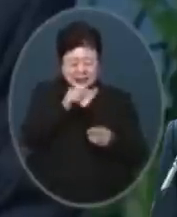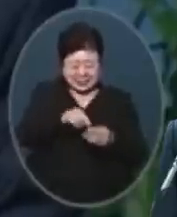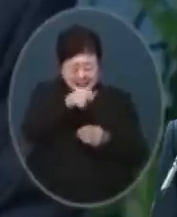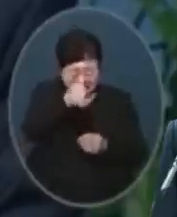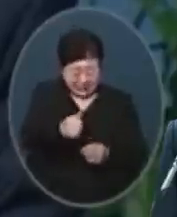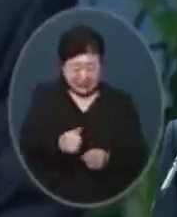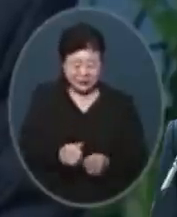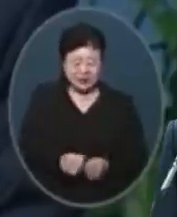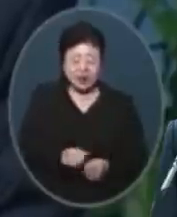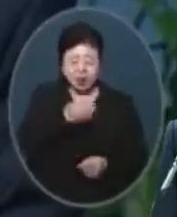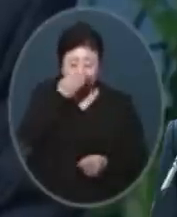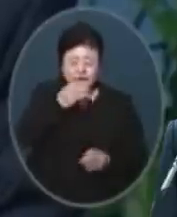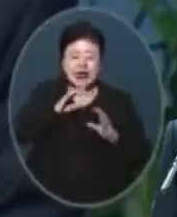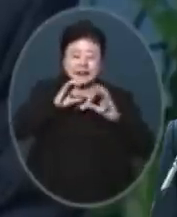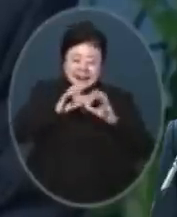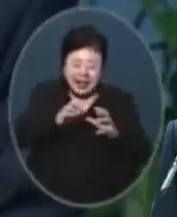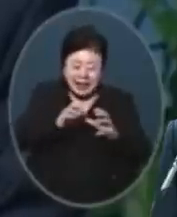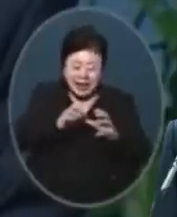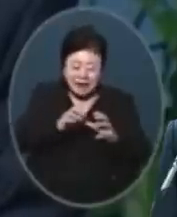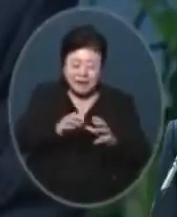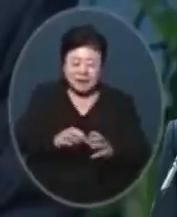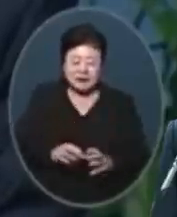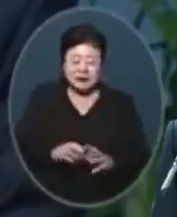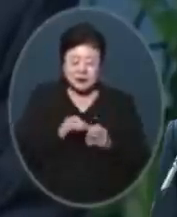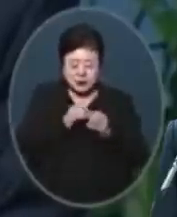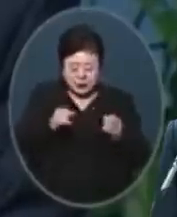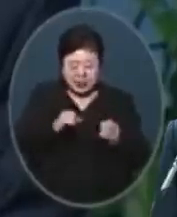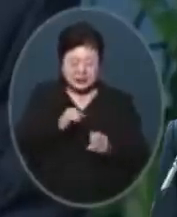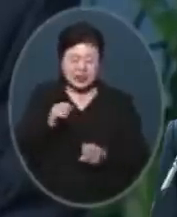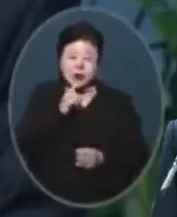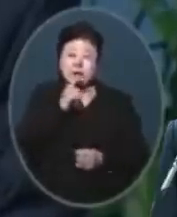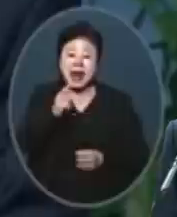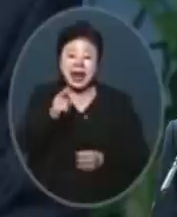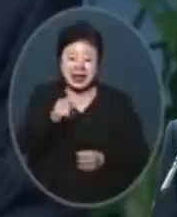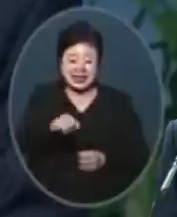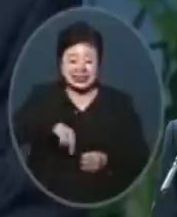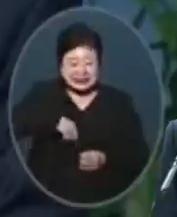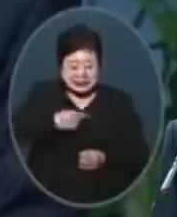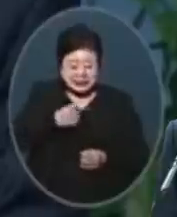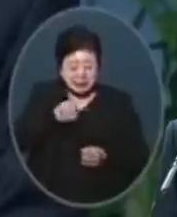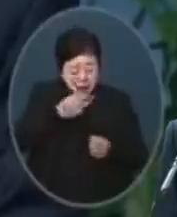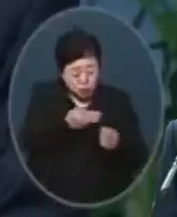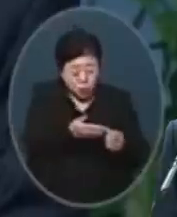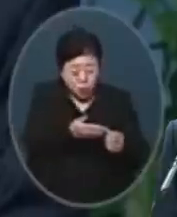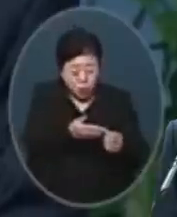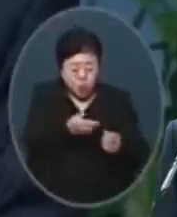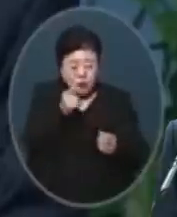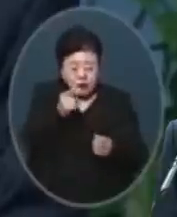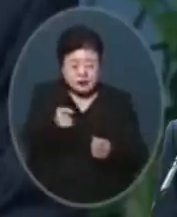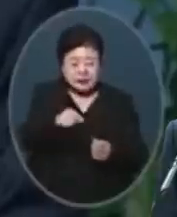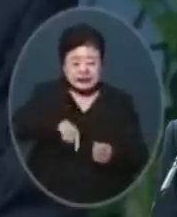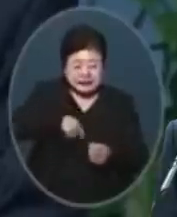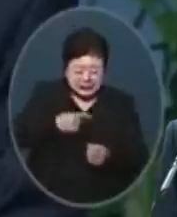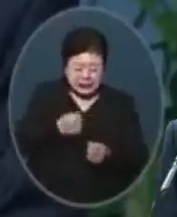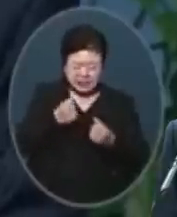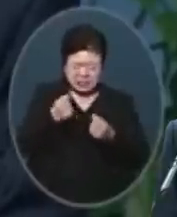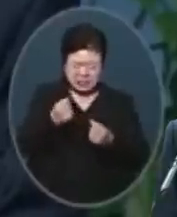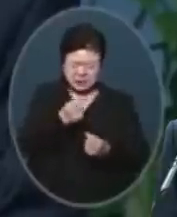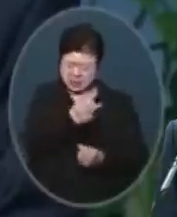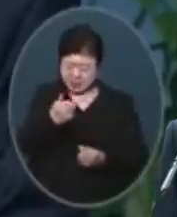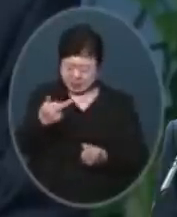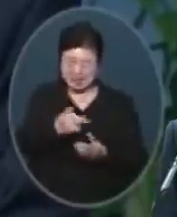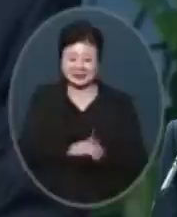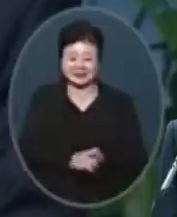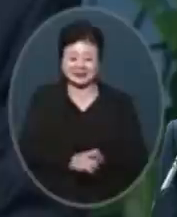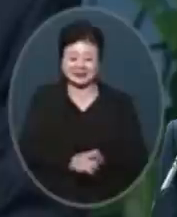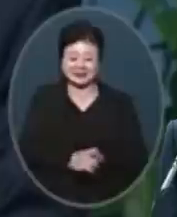왕같은 제사장이요 거룩한 나라요 그의 소유된 백성이라고 말하면 그것이 자기에게 큰 힘이 되는